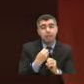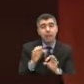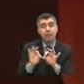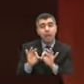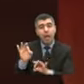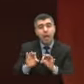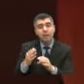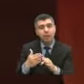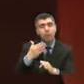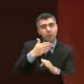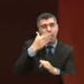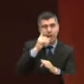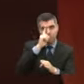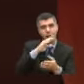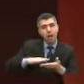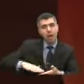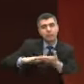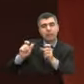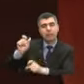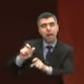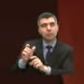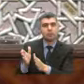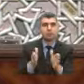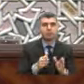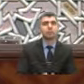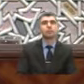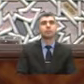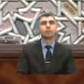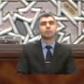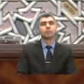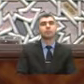نرضوا المواطن إن شاء الله. شكرا سيد الوزير.